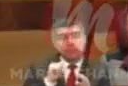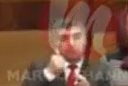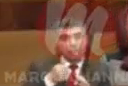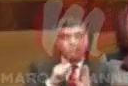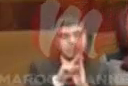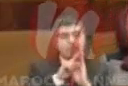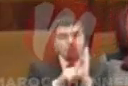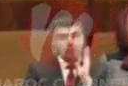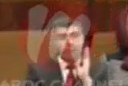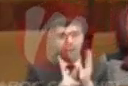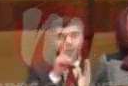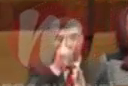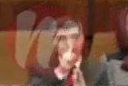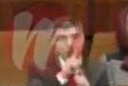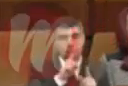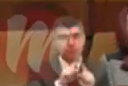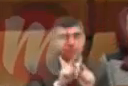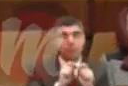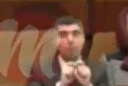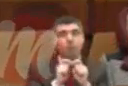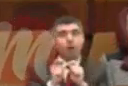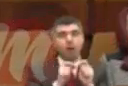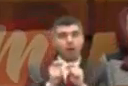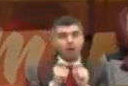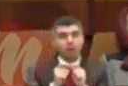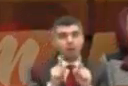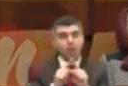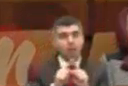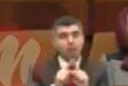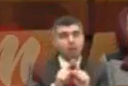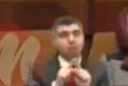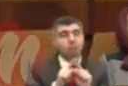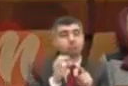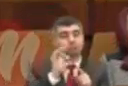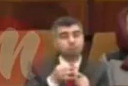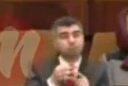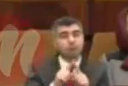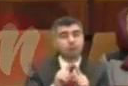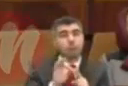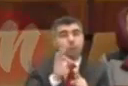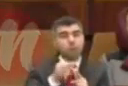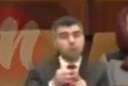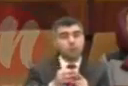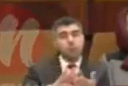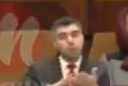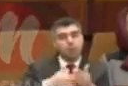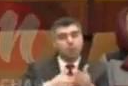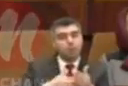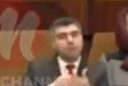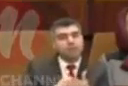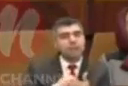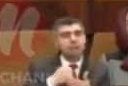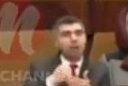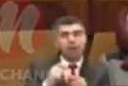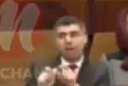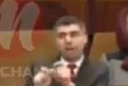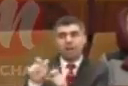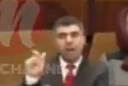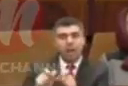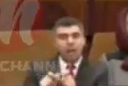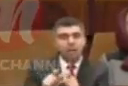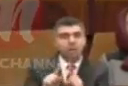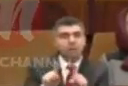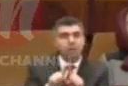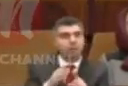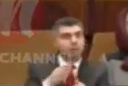الله، السيمانه الجايه سيبرمج اللقاء. كنتمنى هذه المواقف تكون حاضره ونحن نناقش واحد الجانب ديال المهمه